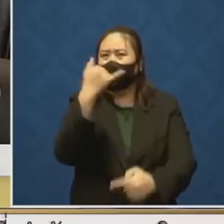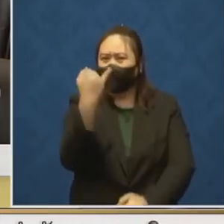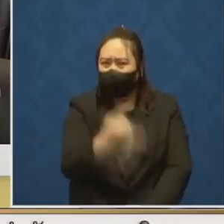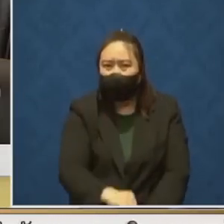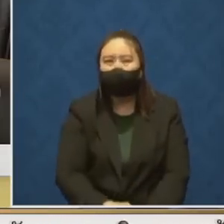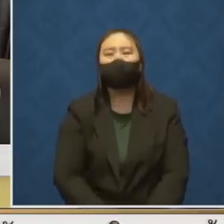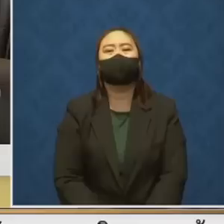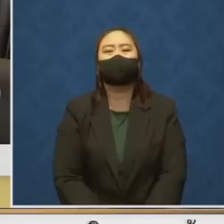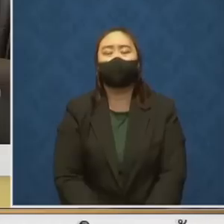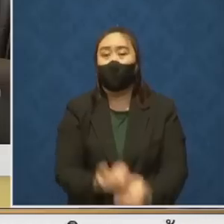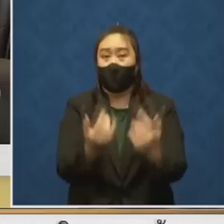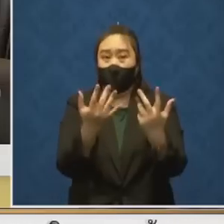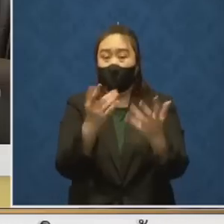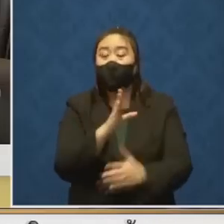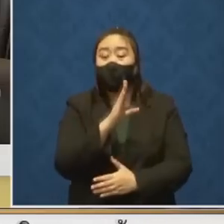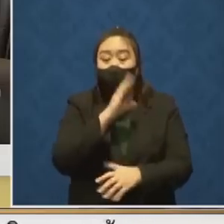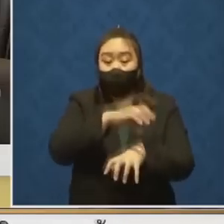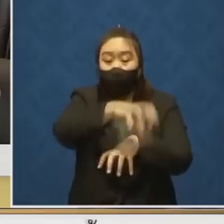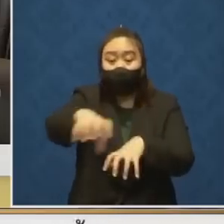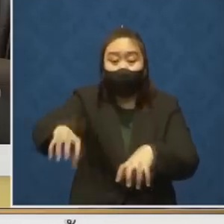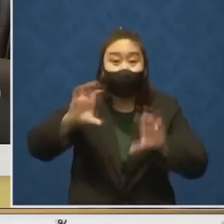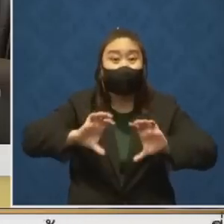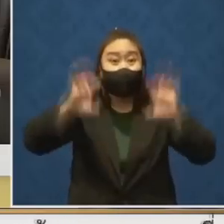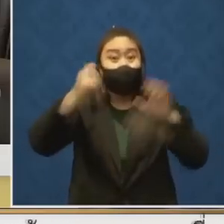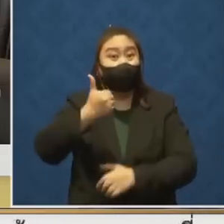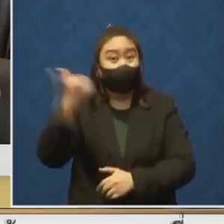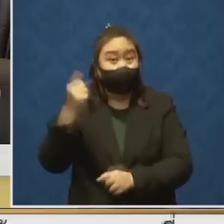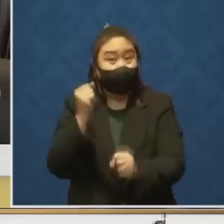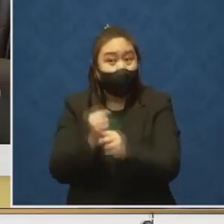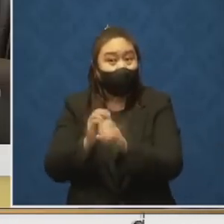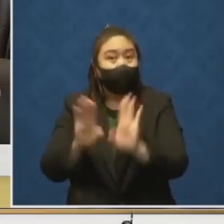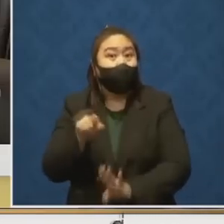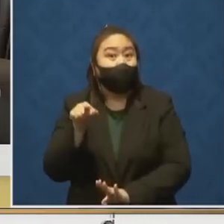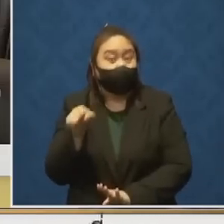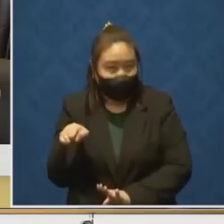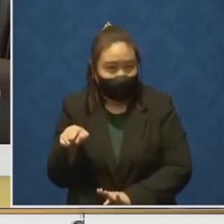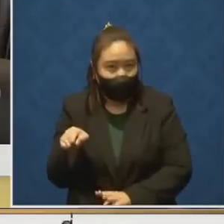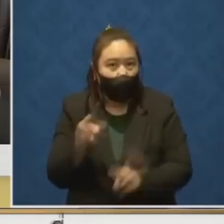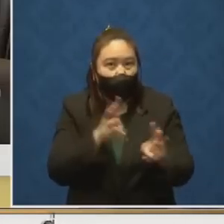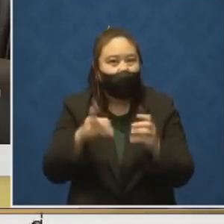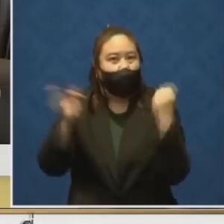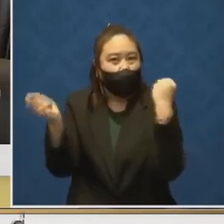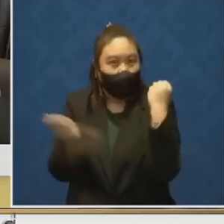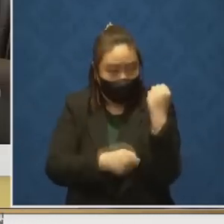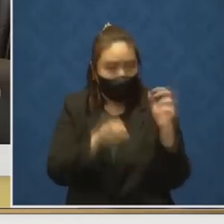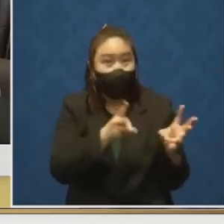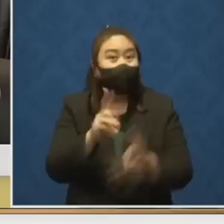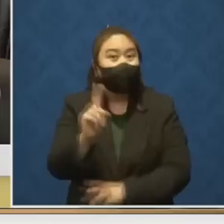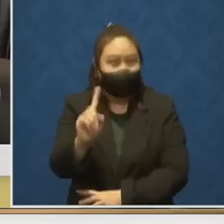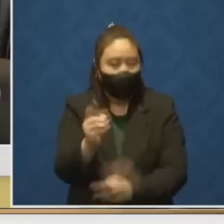ถาเรื่องแบบนี้เกิดขึ้กัหนวยงานราชการอื่นเขาจัดการกนยัไ เขามการลงโทษกนยัไ